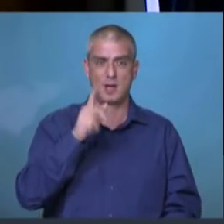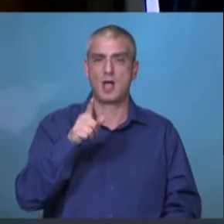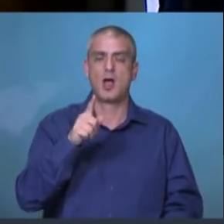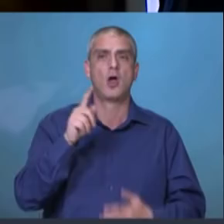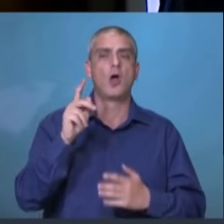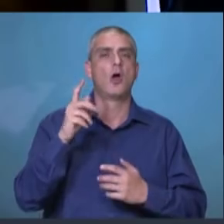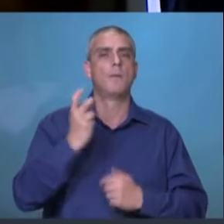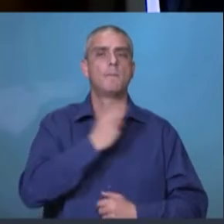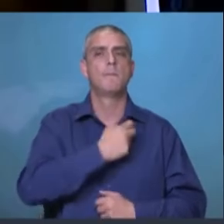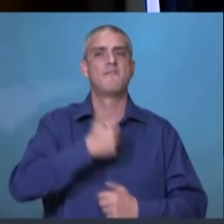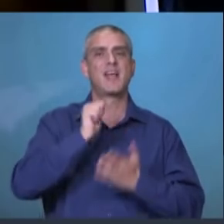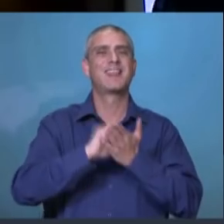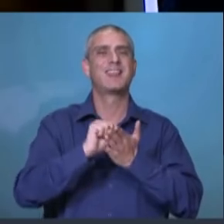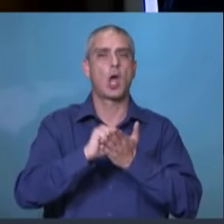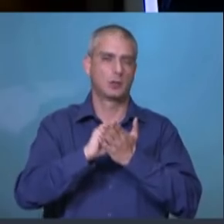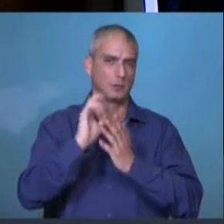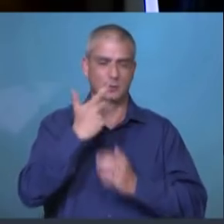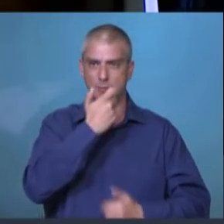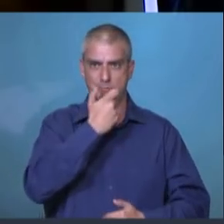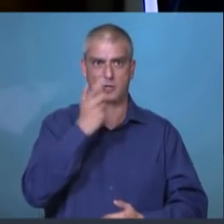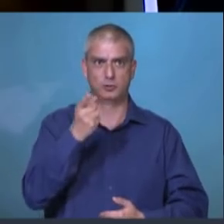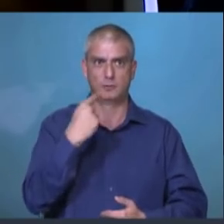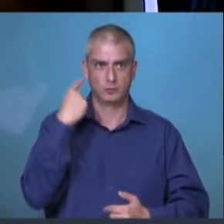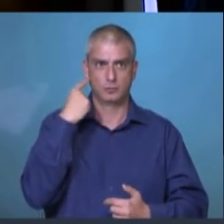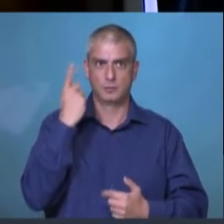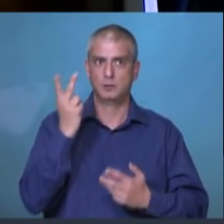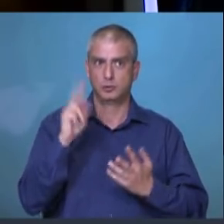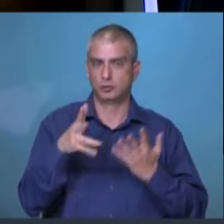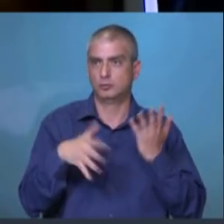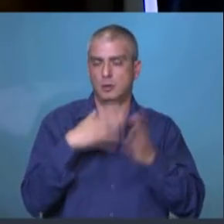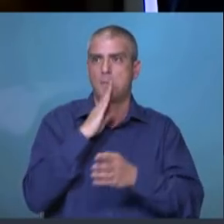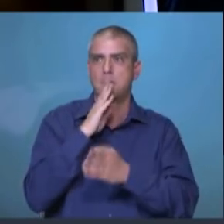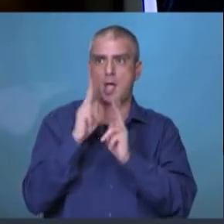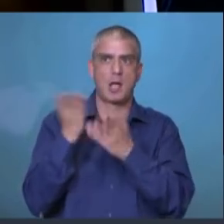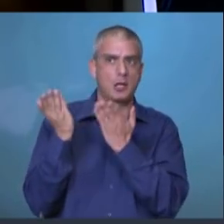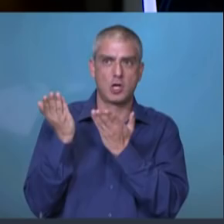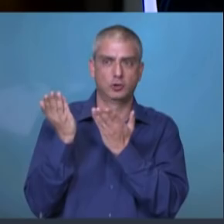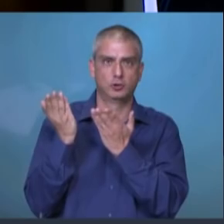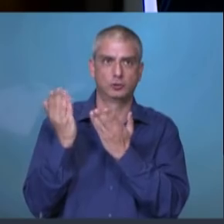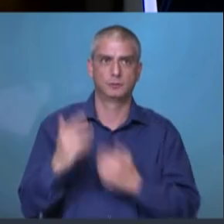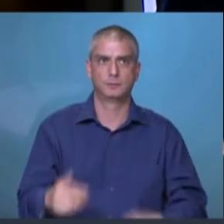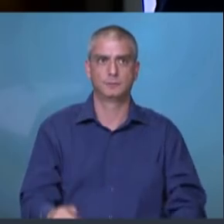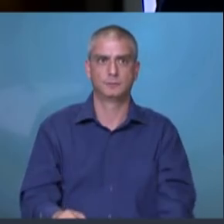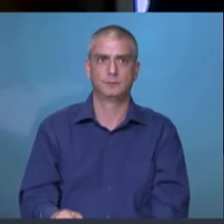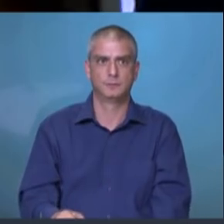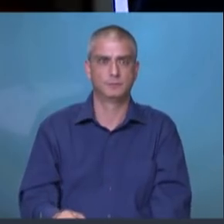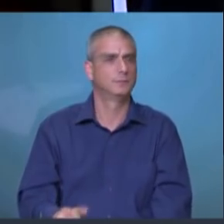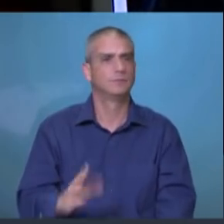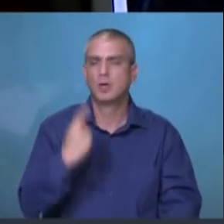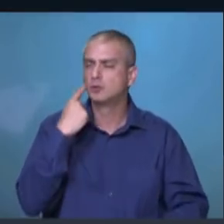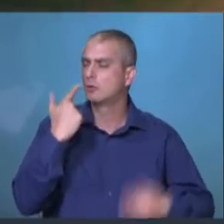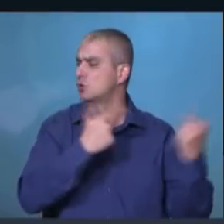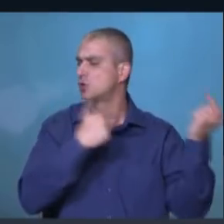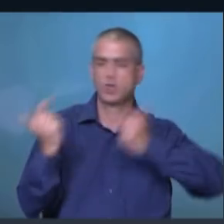קודקוד עיתון, ואני שומע שיש שם, מצטבר שם איזשהו בעיה. תאר מה אתה שומע.